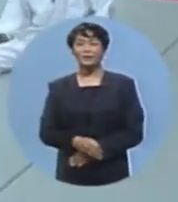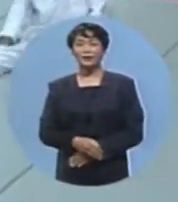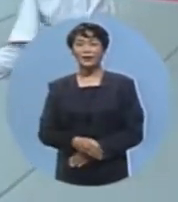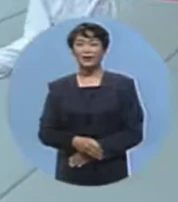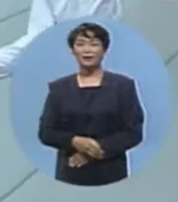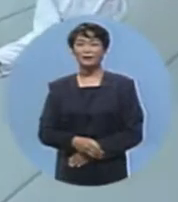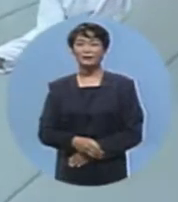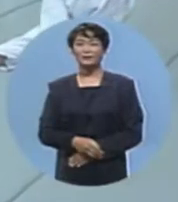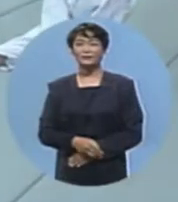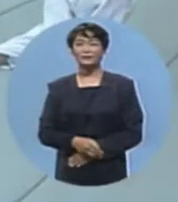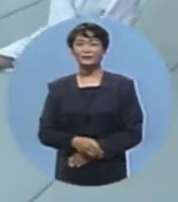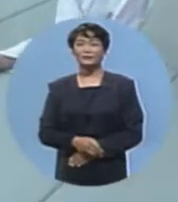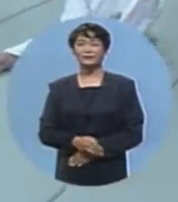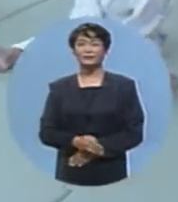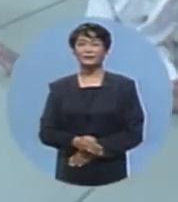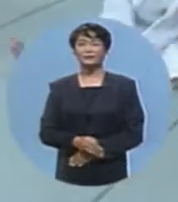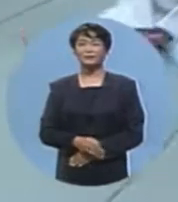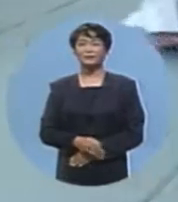てください、